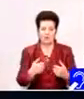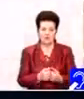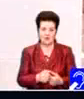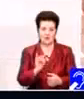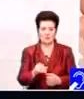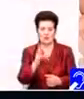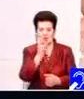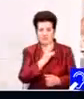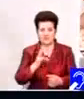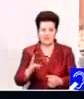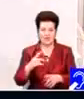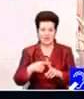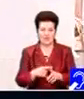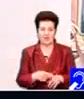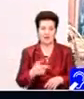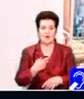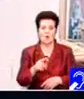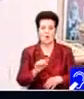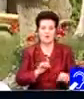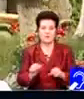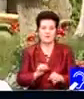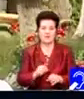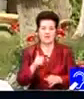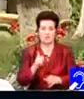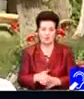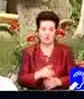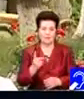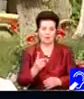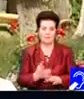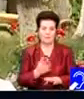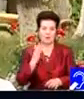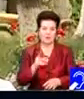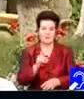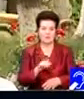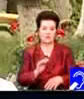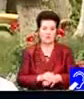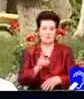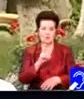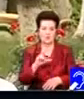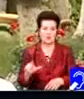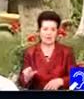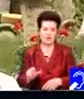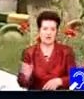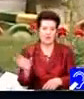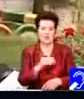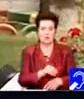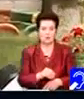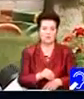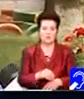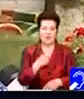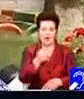la biserică. Își doresc un oraș cu o administrare bună. În primul rând, pentru faptul că în toți anii de mandat